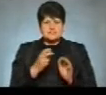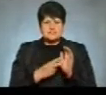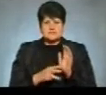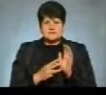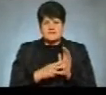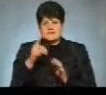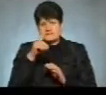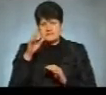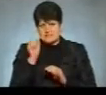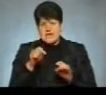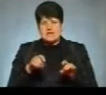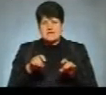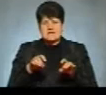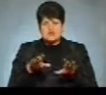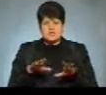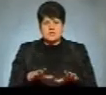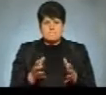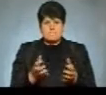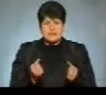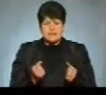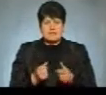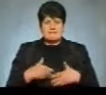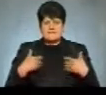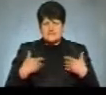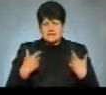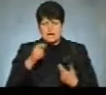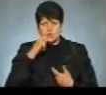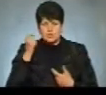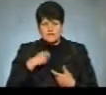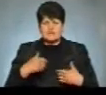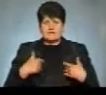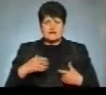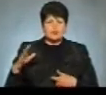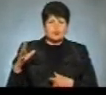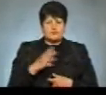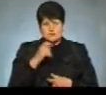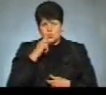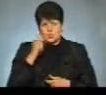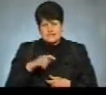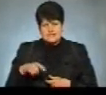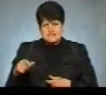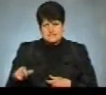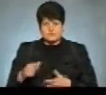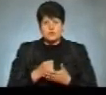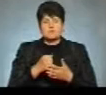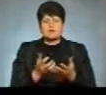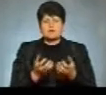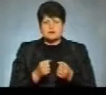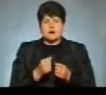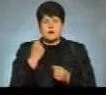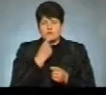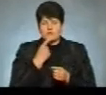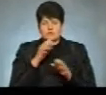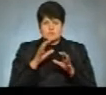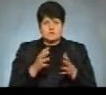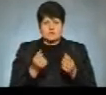278 за. Рішення прийняте. Вітаю Україну, вітаю всіх українців. А так, ухвалення мовного закону сприймають учасники